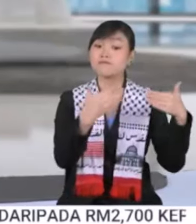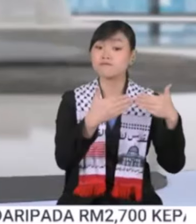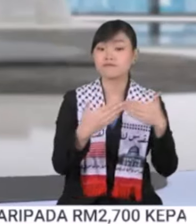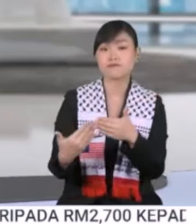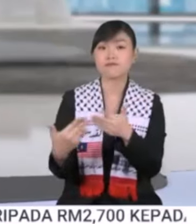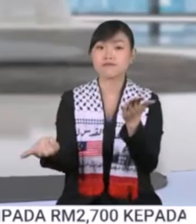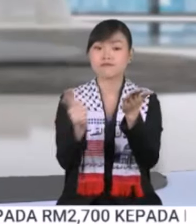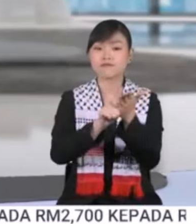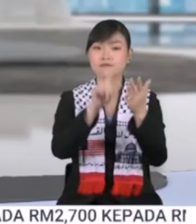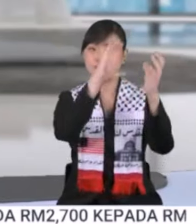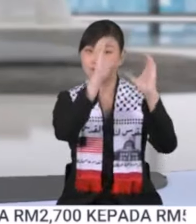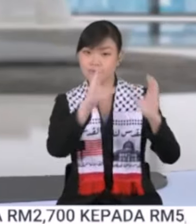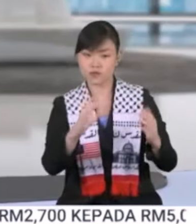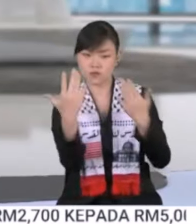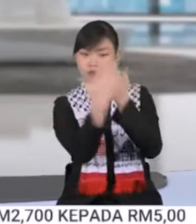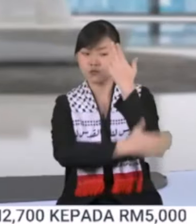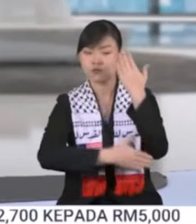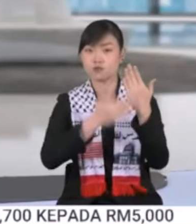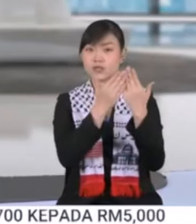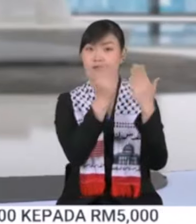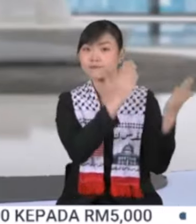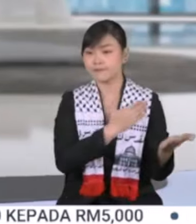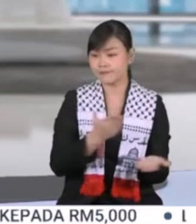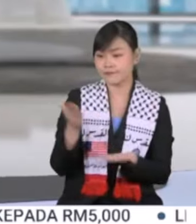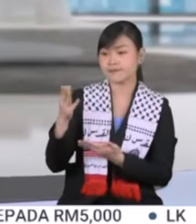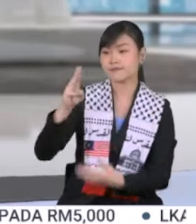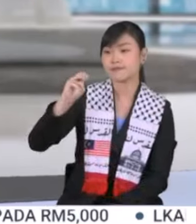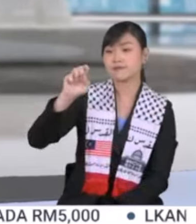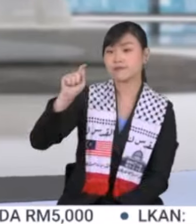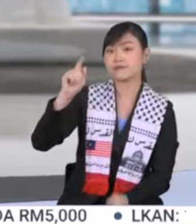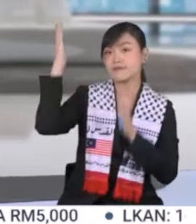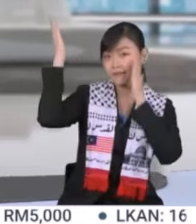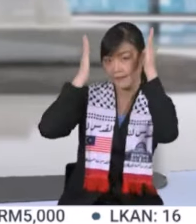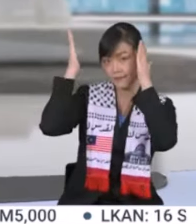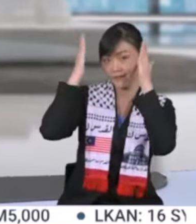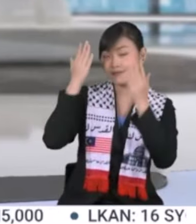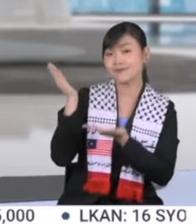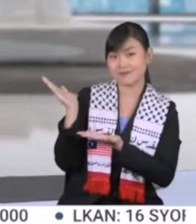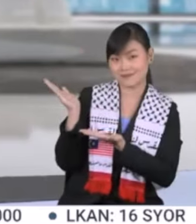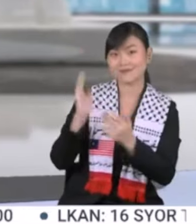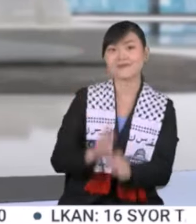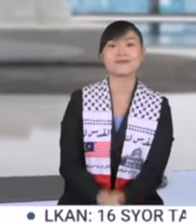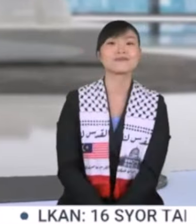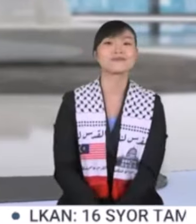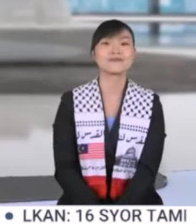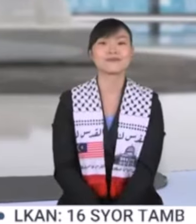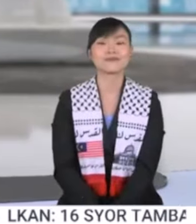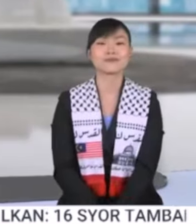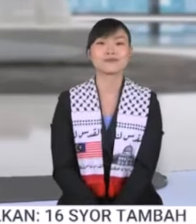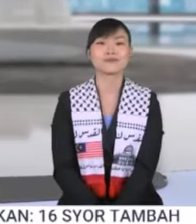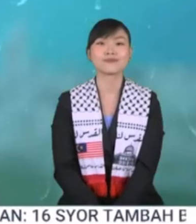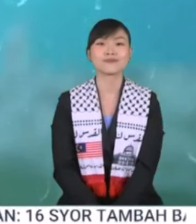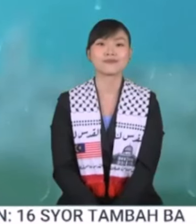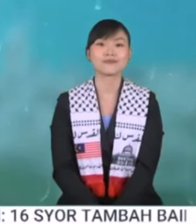Seterusnya, kita ikuti laporan cuaca Suruh Negara bersama Pegawai Met Malaysia, Muhammad Napizi Mat Napiah.